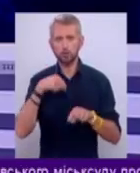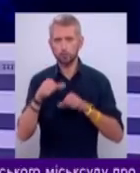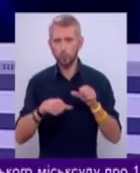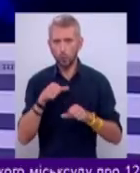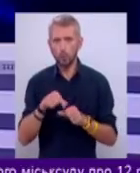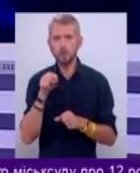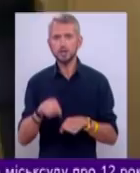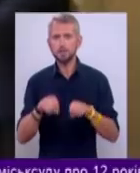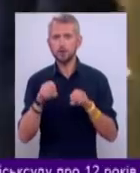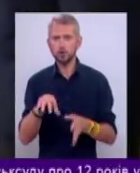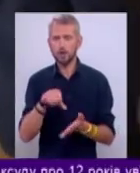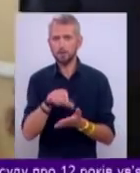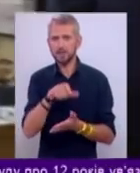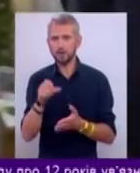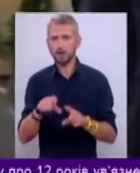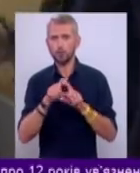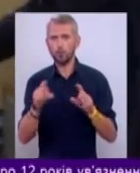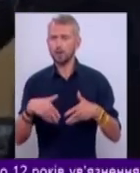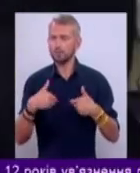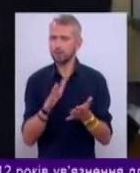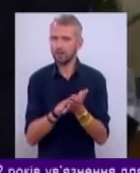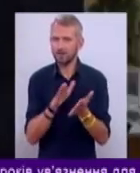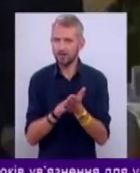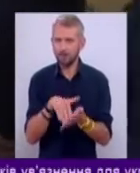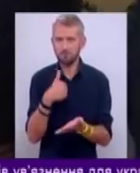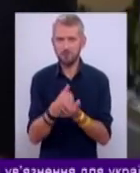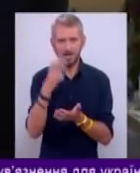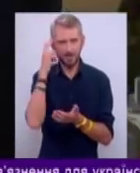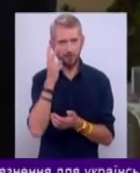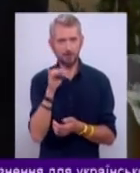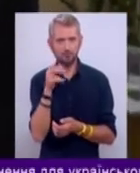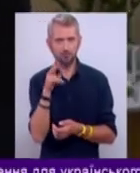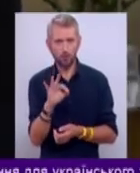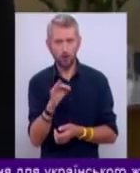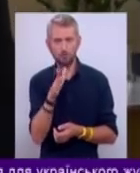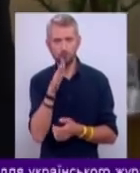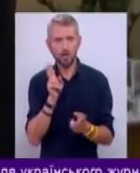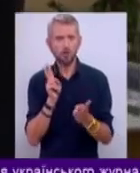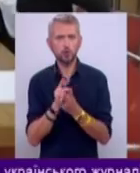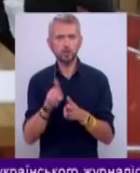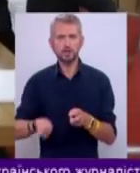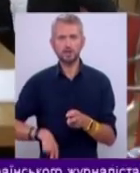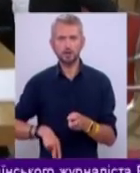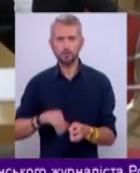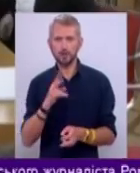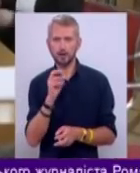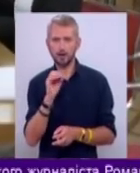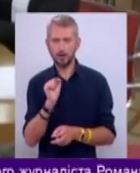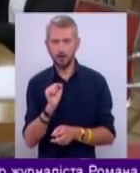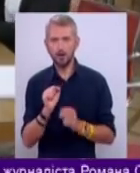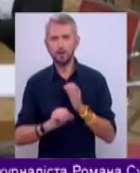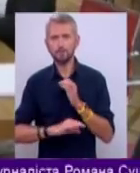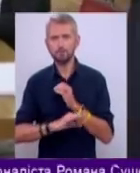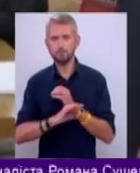року. Із цим рішенням представників компанії привітав мер столиці Віталій Кличко. Під час зустрічі із директором IKEA у